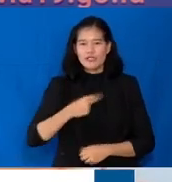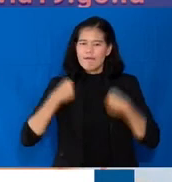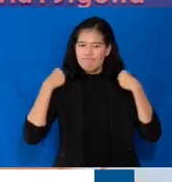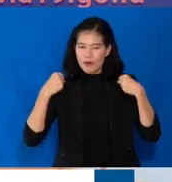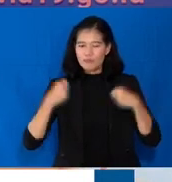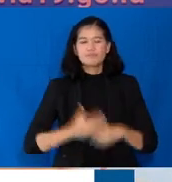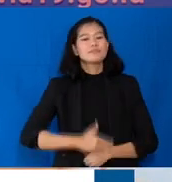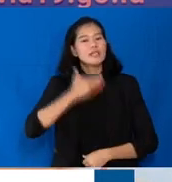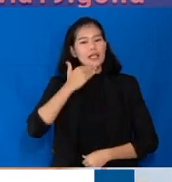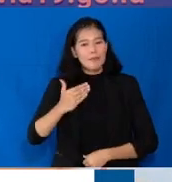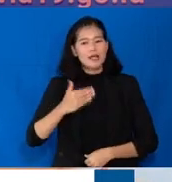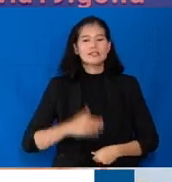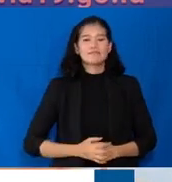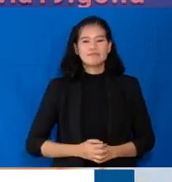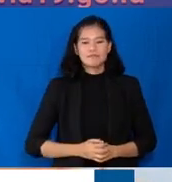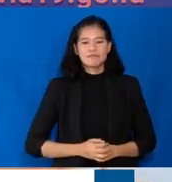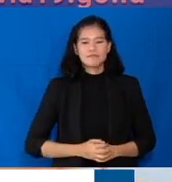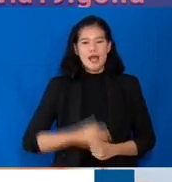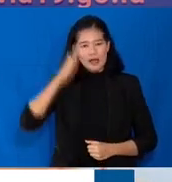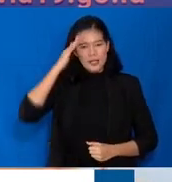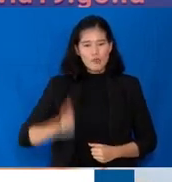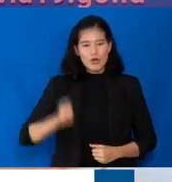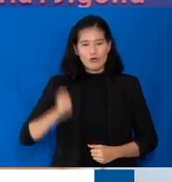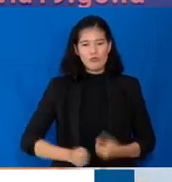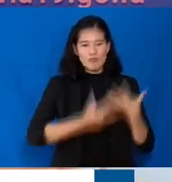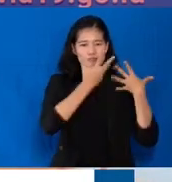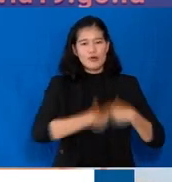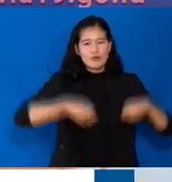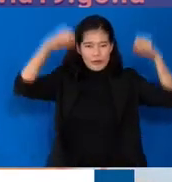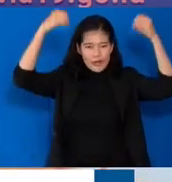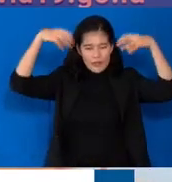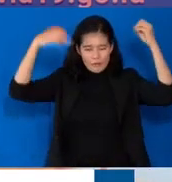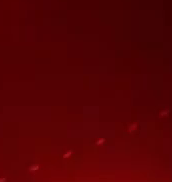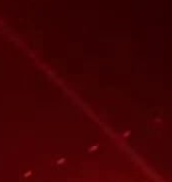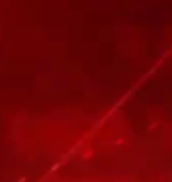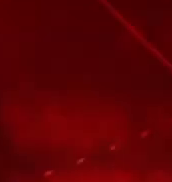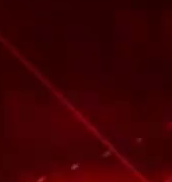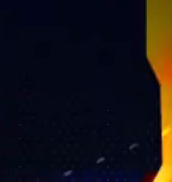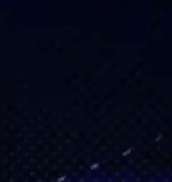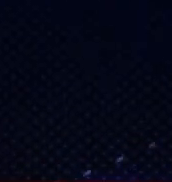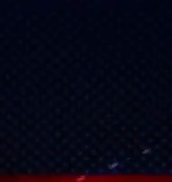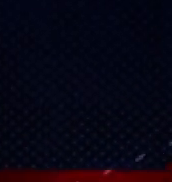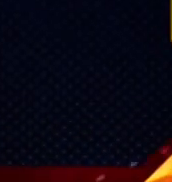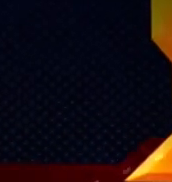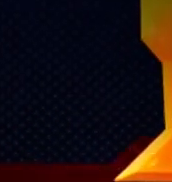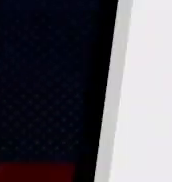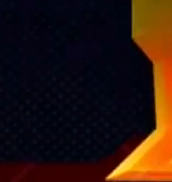Terima kasih kurang lebihnya mohon maaf Assalamualaikum warahmatullahi wabarokatuh hai